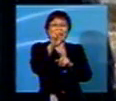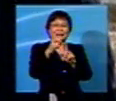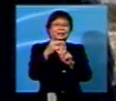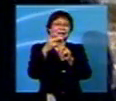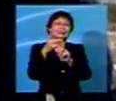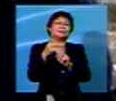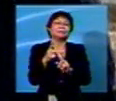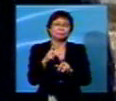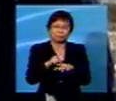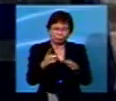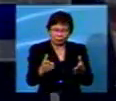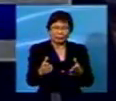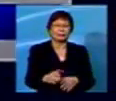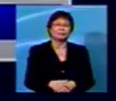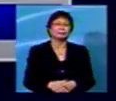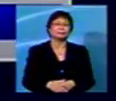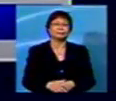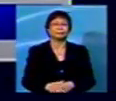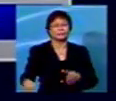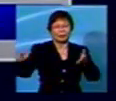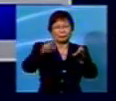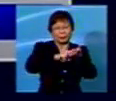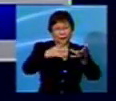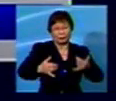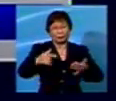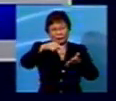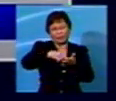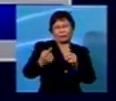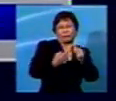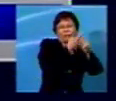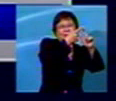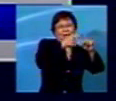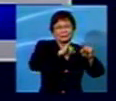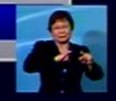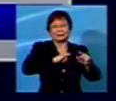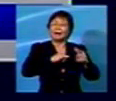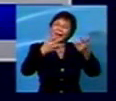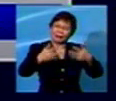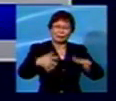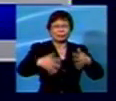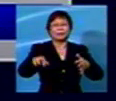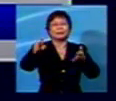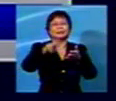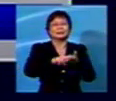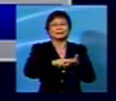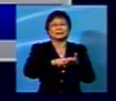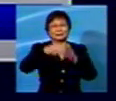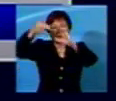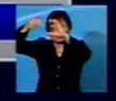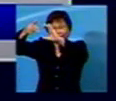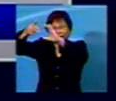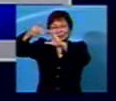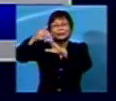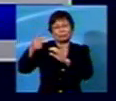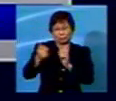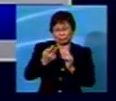Abu Jabi ini jadi Fatil Atikah buat laporan Semasa saya kira ini dulu daripada saya sekian saya shahil sufuddin dan juru kamera Cik Omar